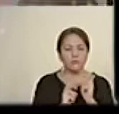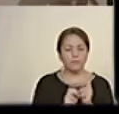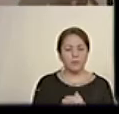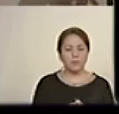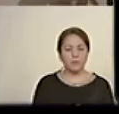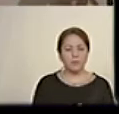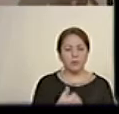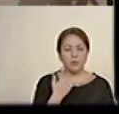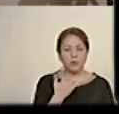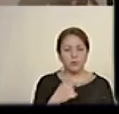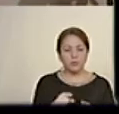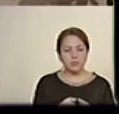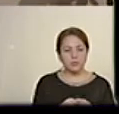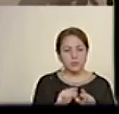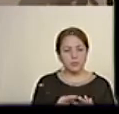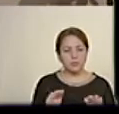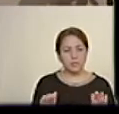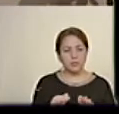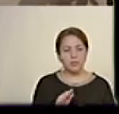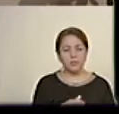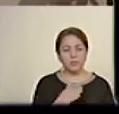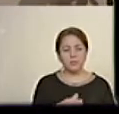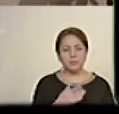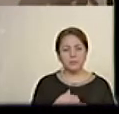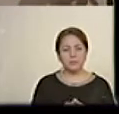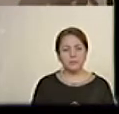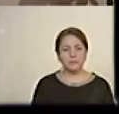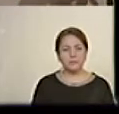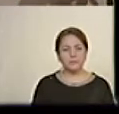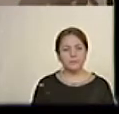У вас тоже так же, ребята? Молодцы.